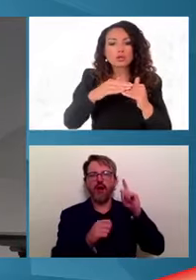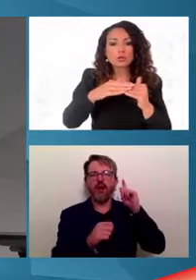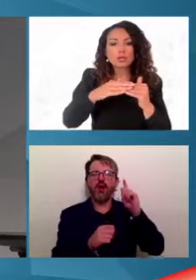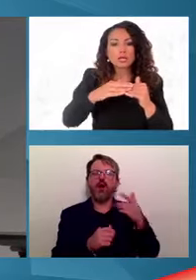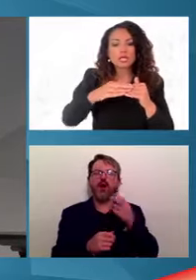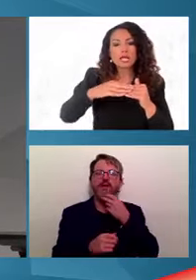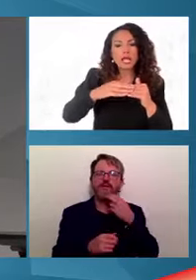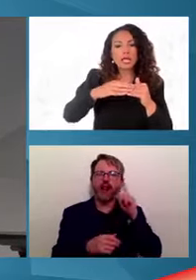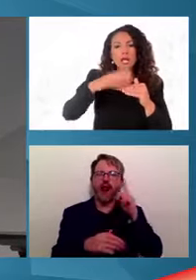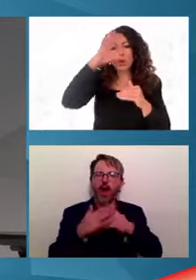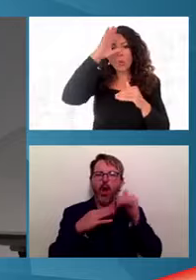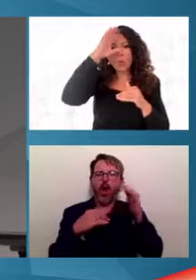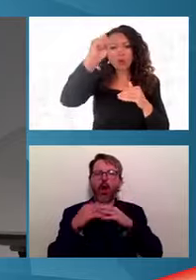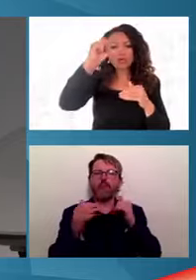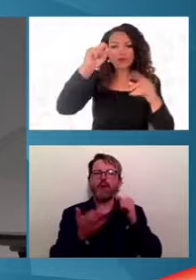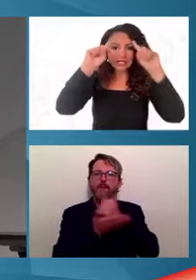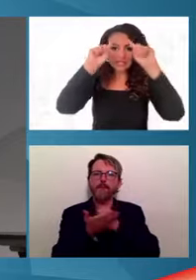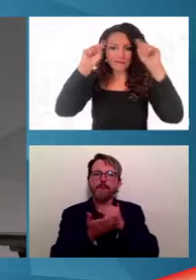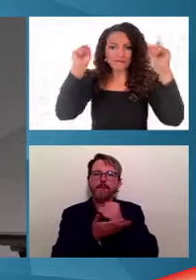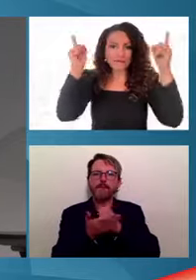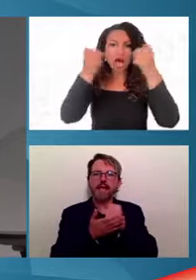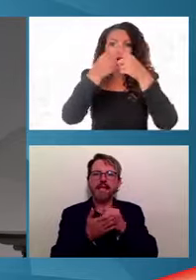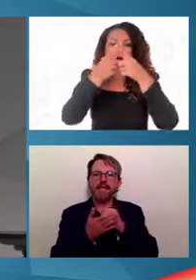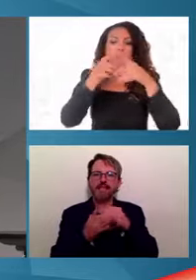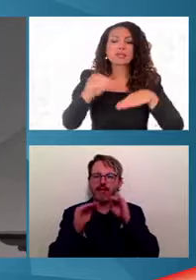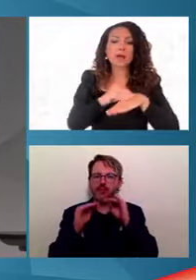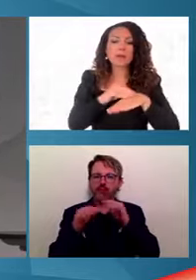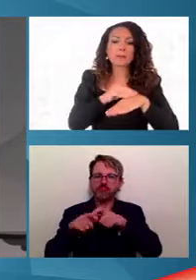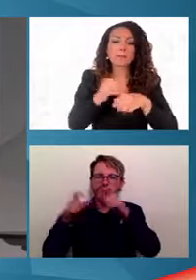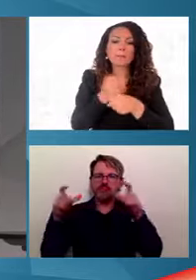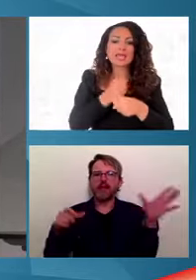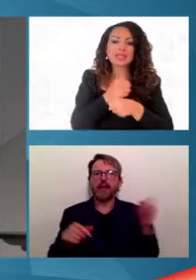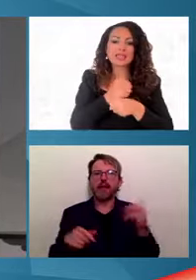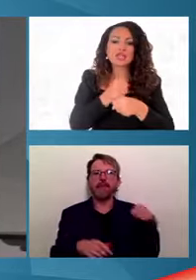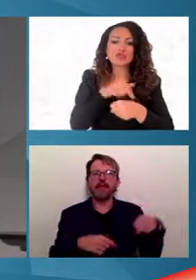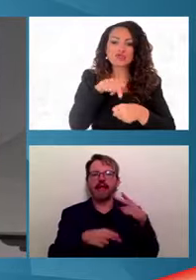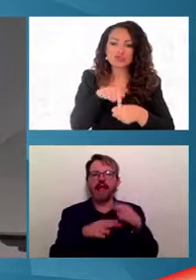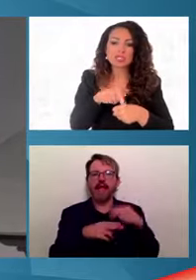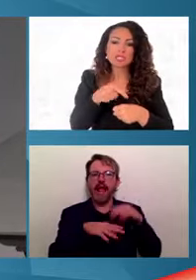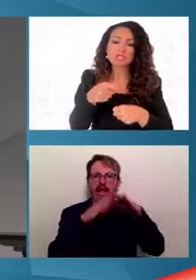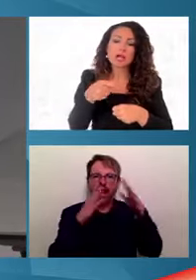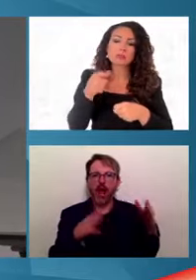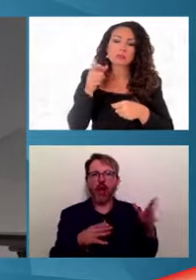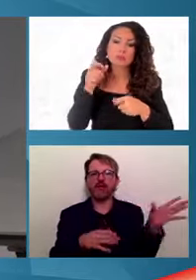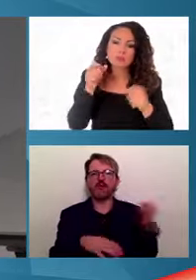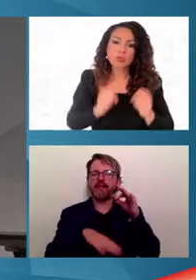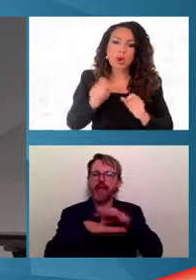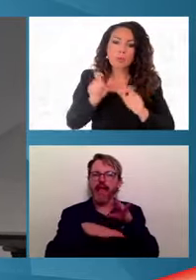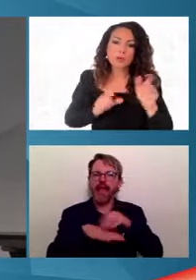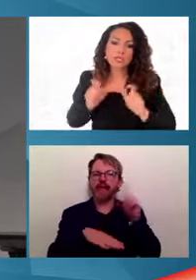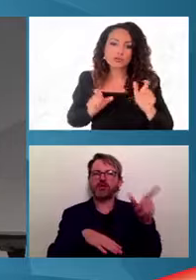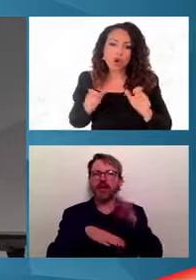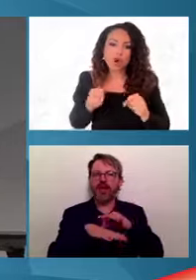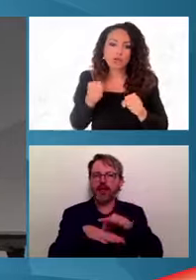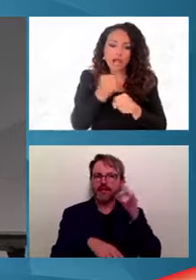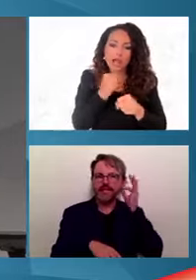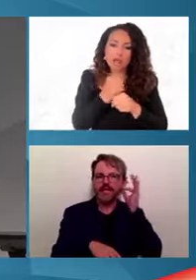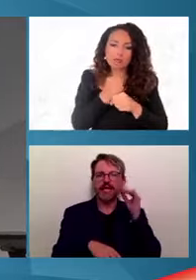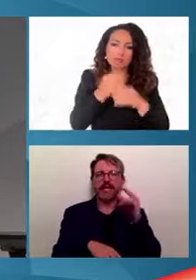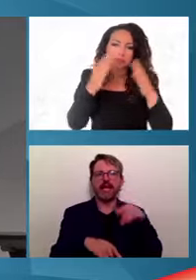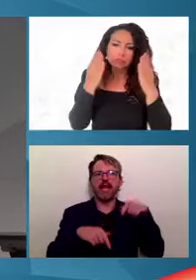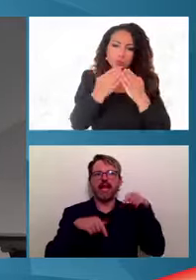questi belli ospedali di medici che possono studiare in locale e poi rimanere qui e portare ancora di più a quella che è la nostra